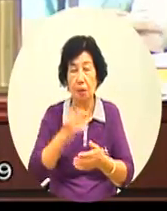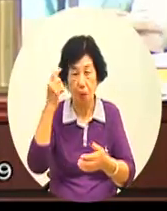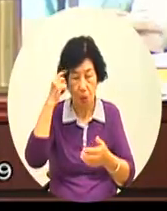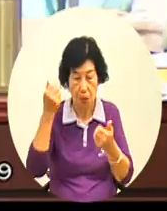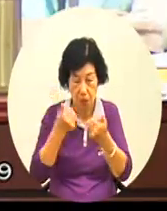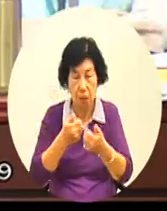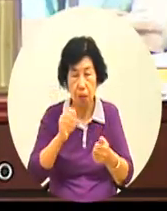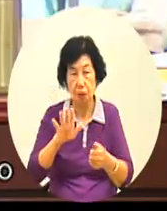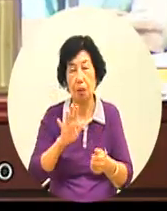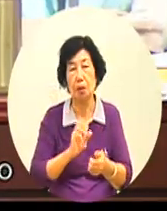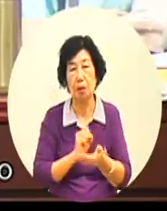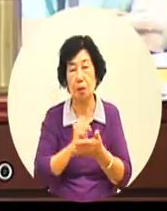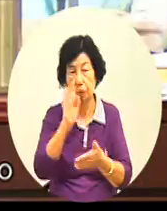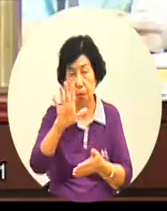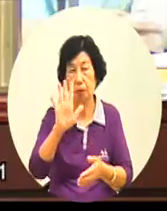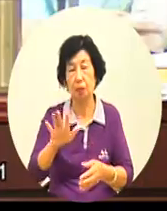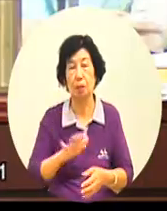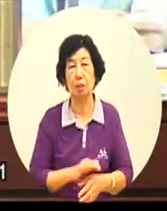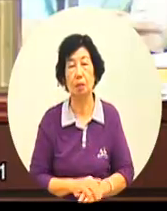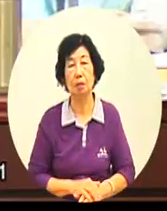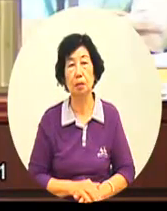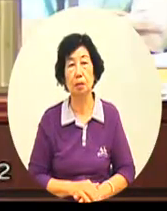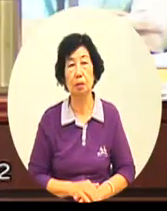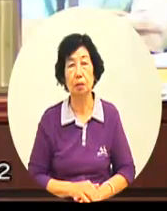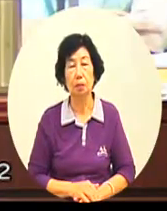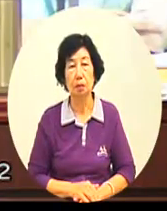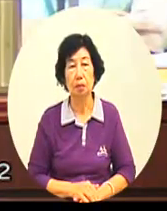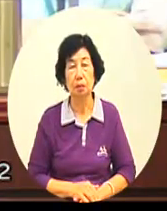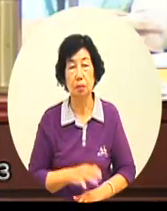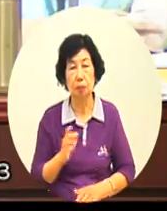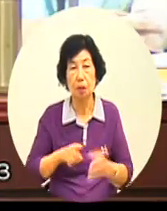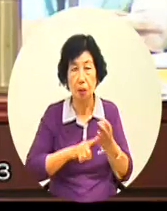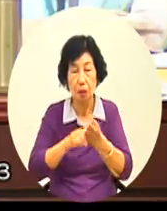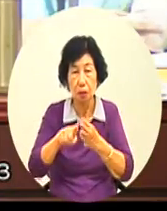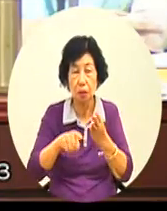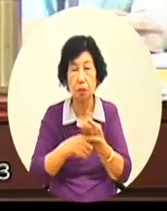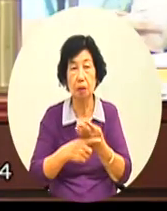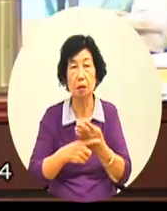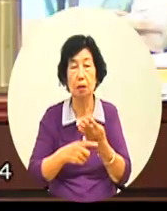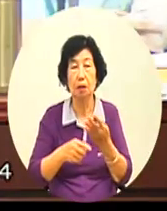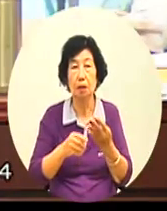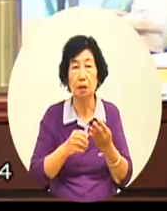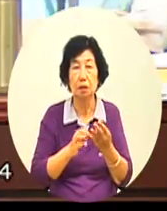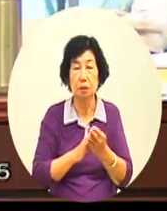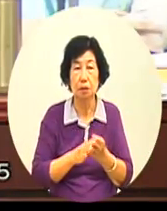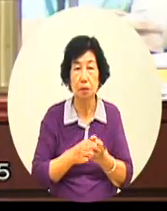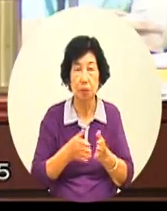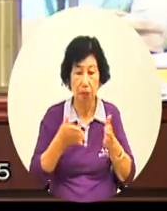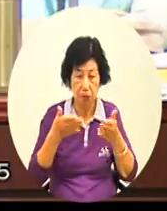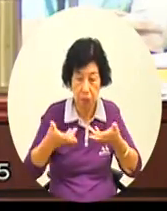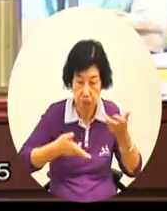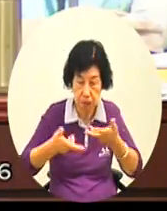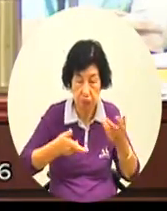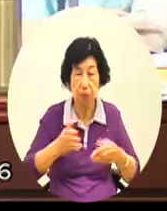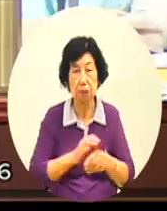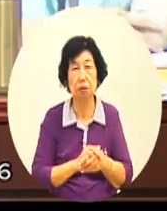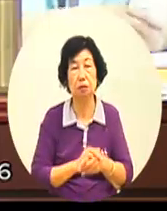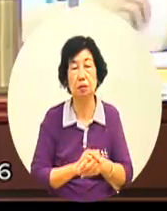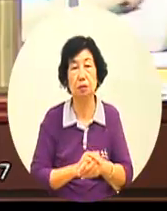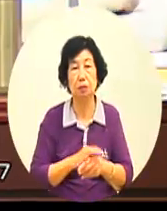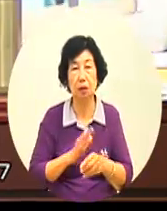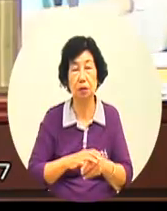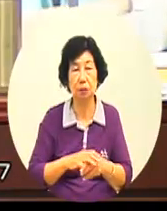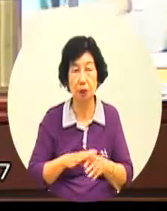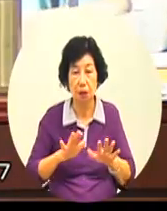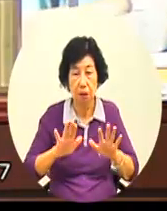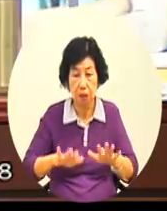那甚至于是我们要做专案检查之前，啊，这个月我们就先做法令的宣导